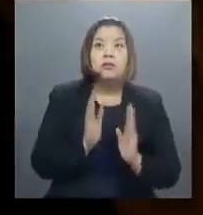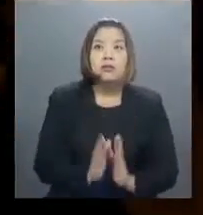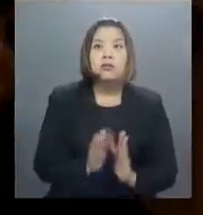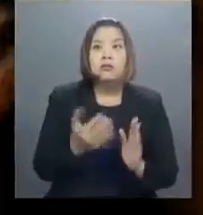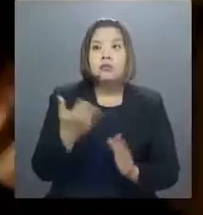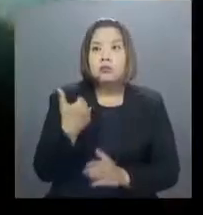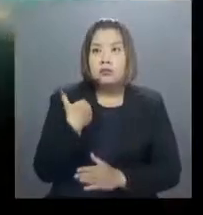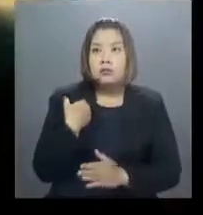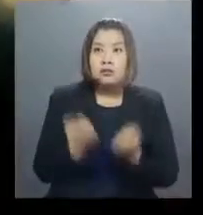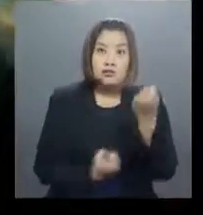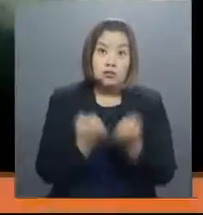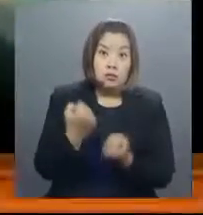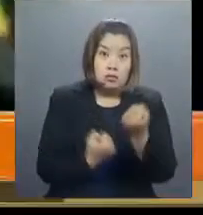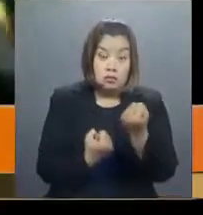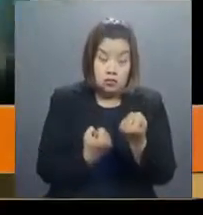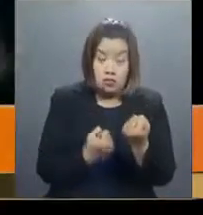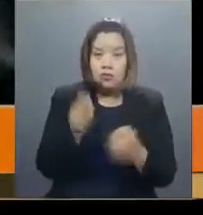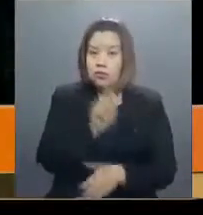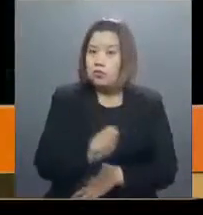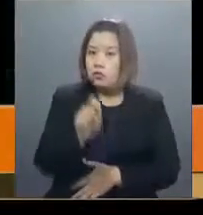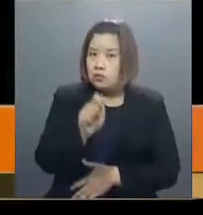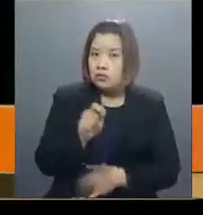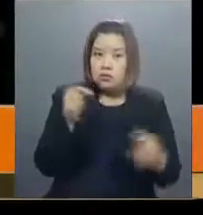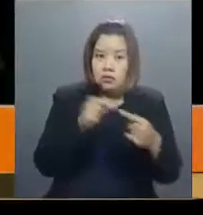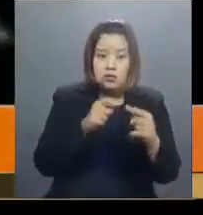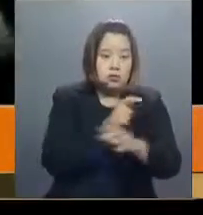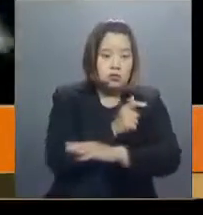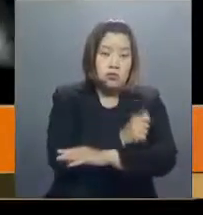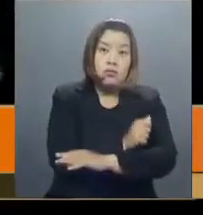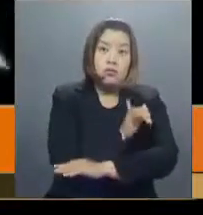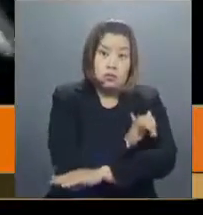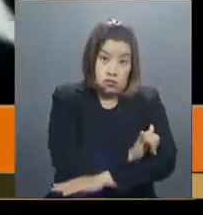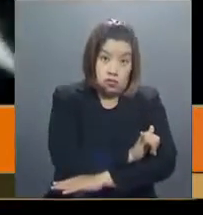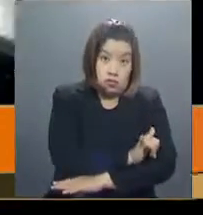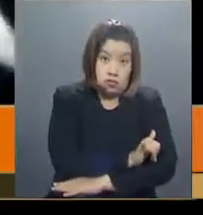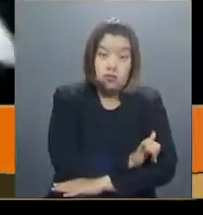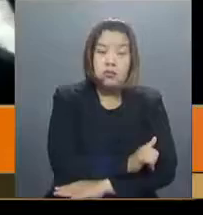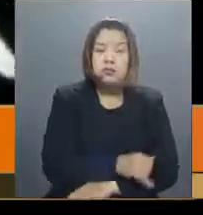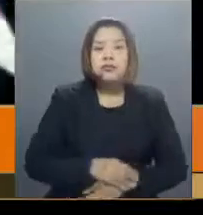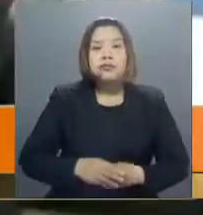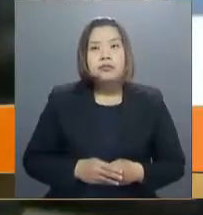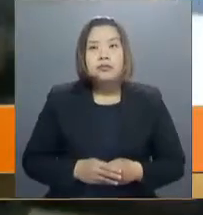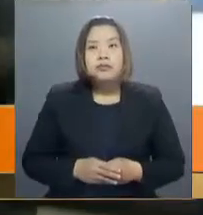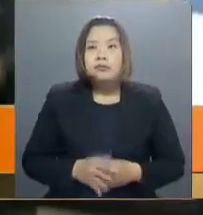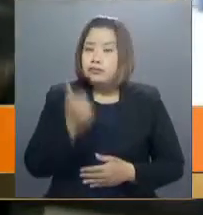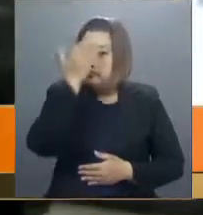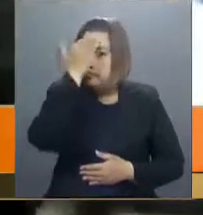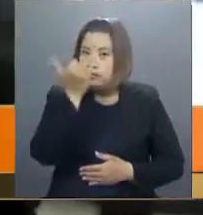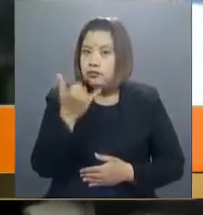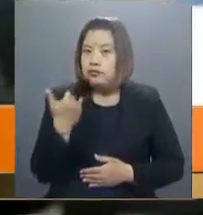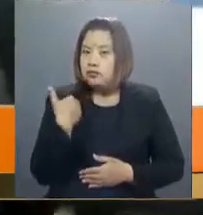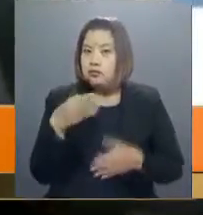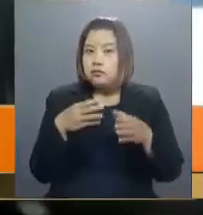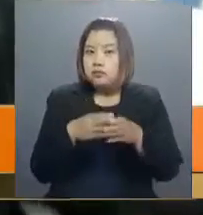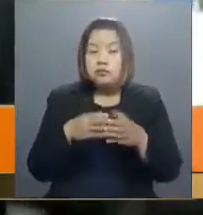ถนนสายหลักสายเอเชียและถนนเลี่ยงเมืองในพื้นที่จังหวัดพระนครศรีอยุธยานะคะเพื่อติดตามกลุ่มรถจักรยานยนต์